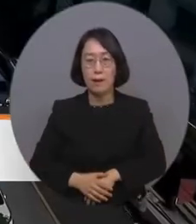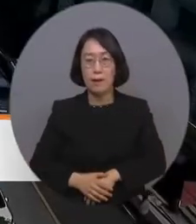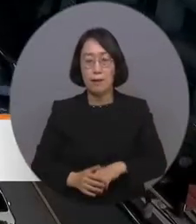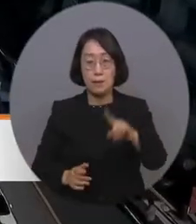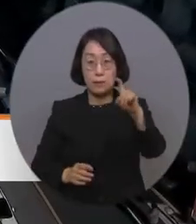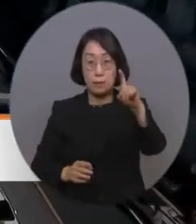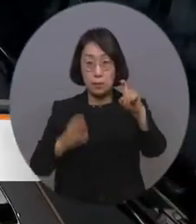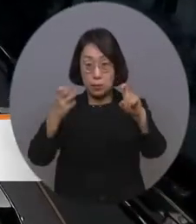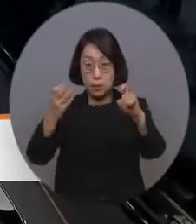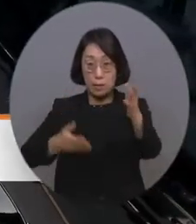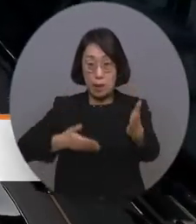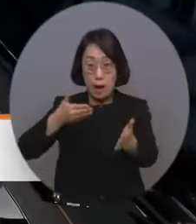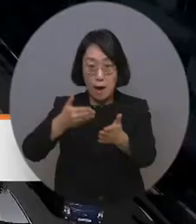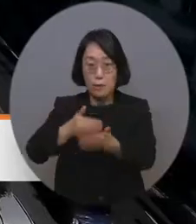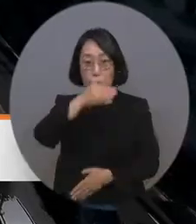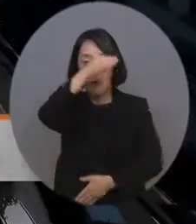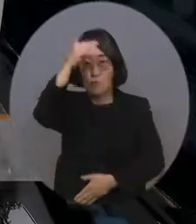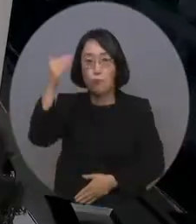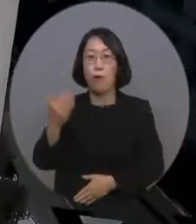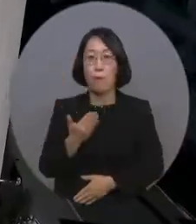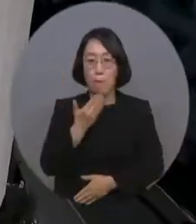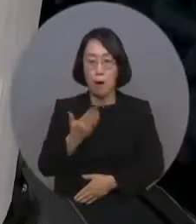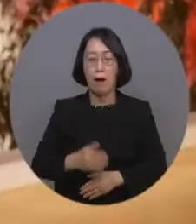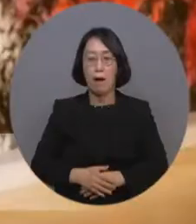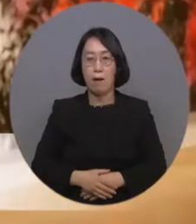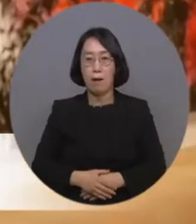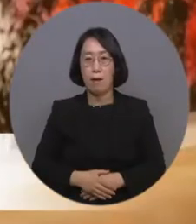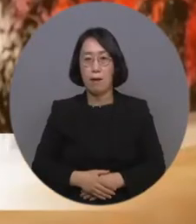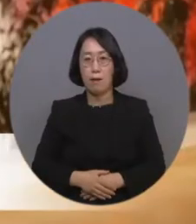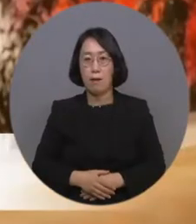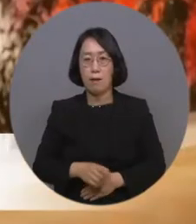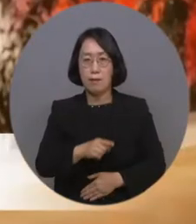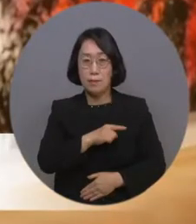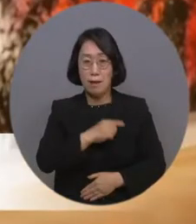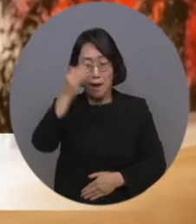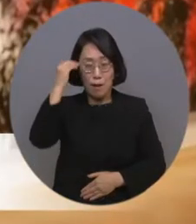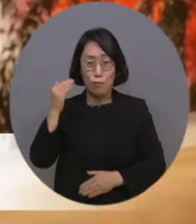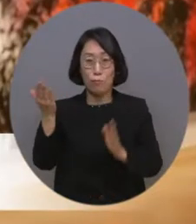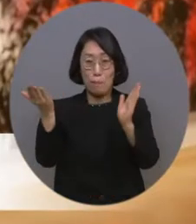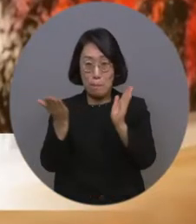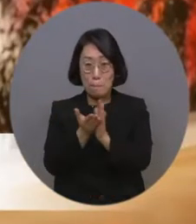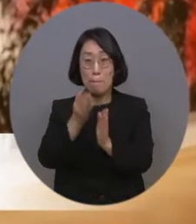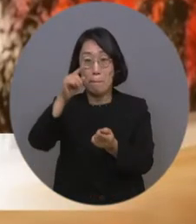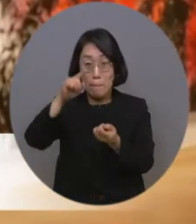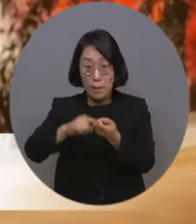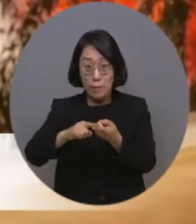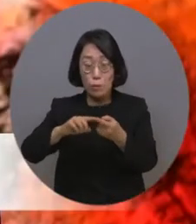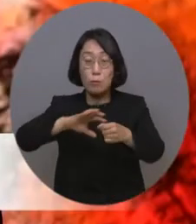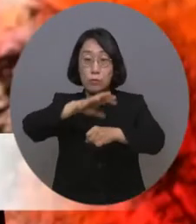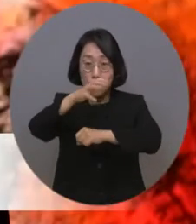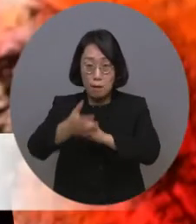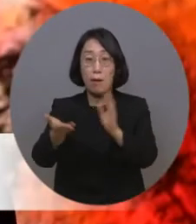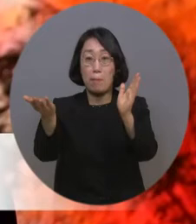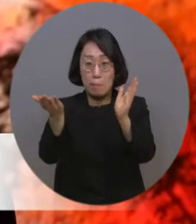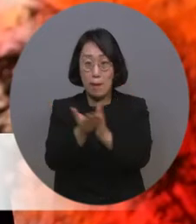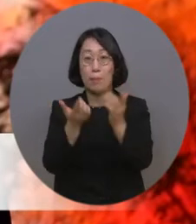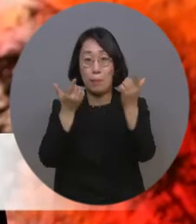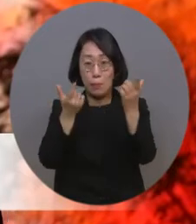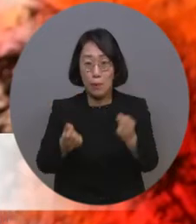13일까지 강진 아트홀에서 선을 보입니다. 가장 한국적인 것이 가장 세계적인 것이다.